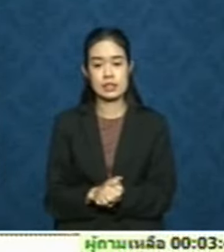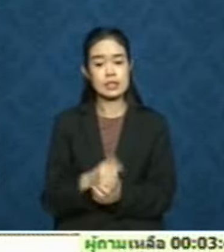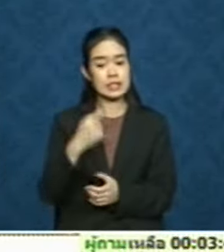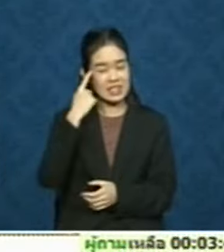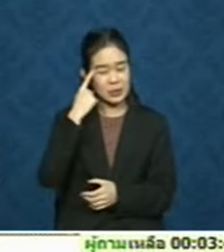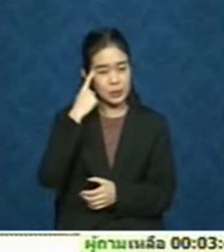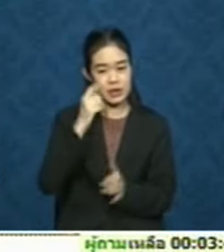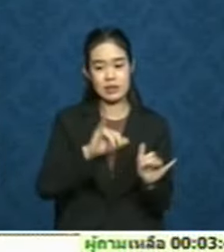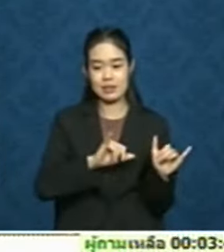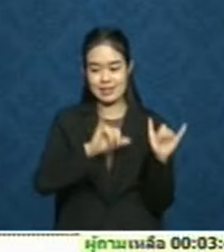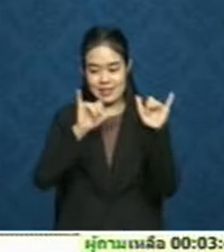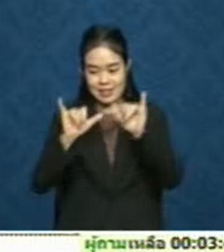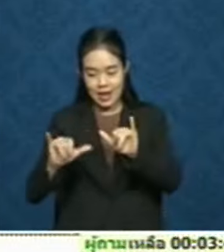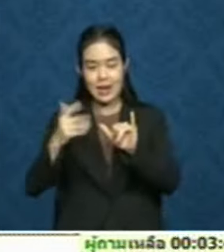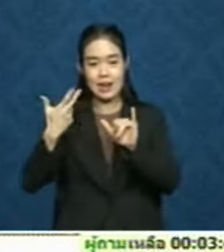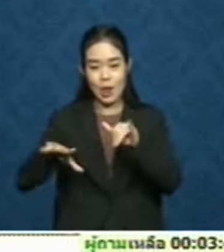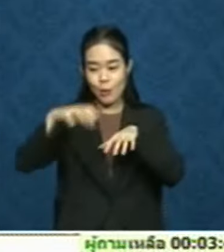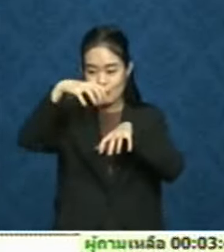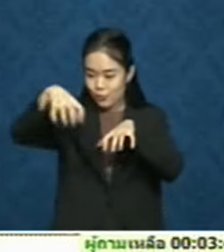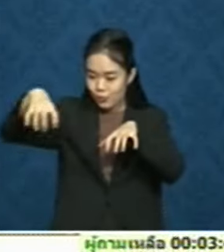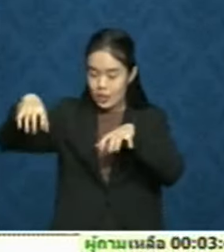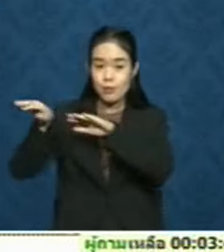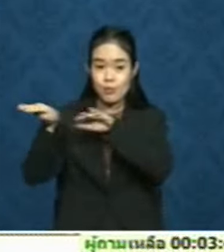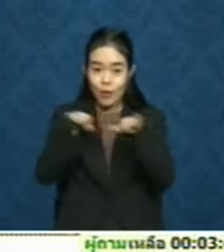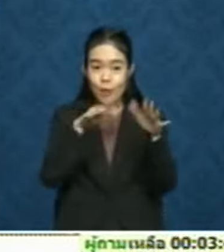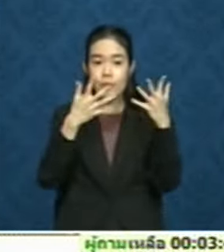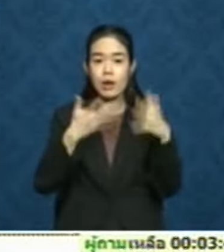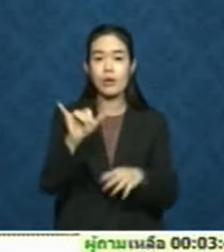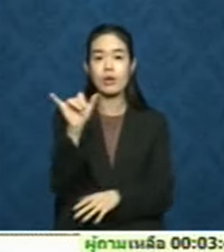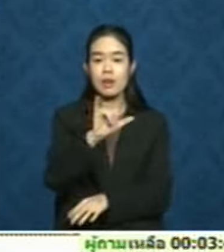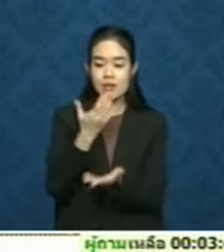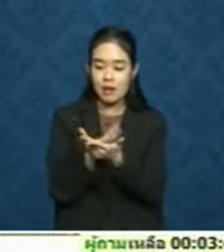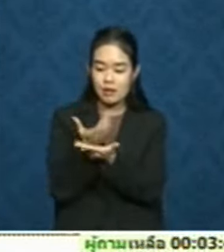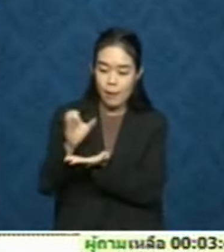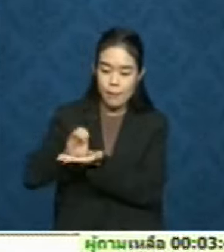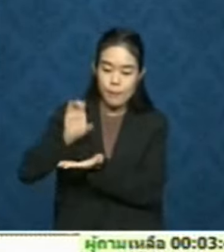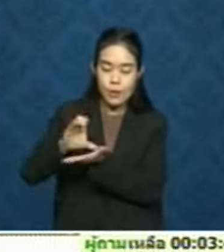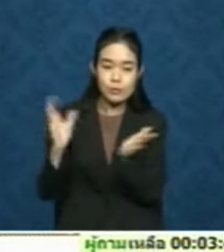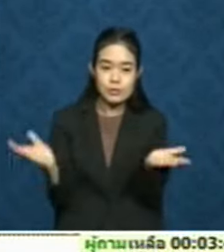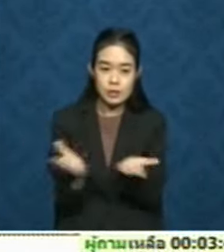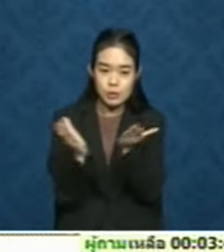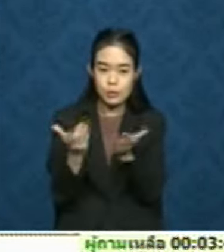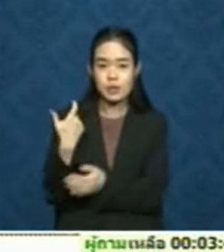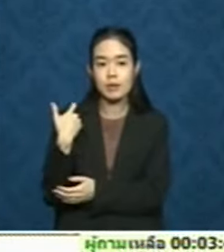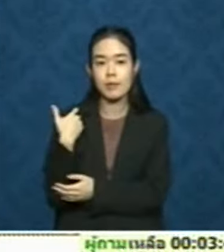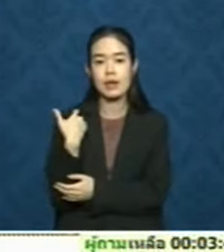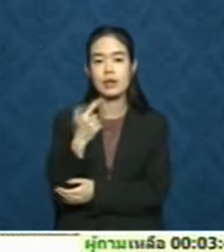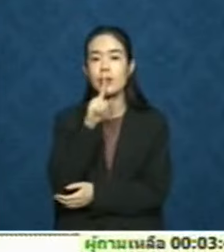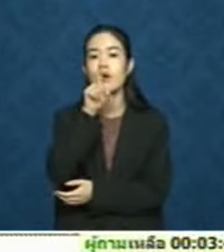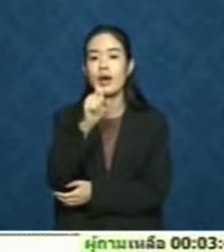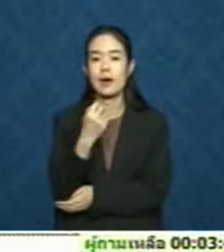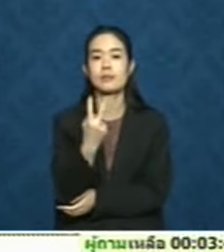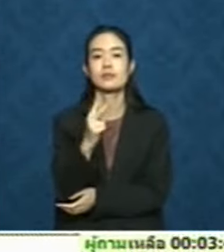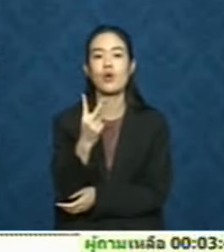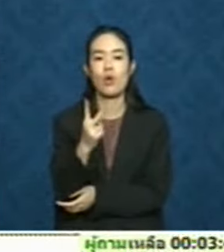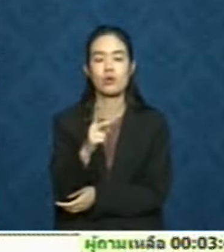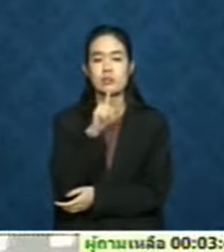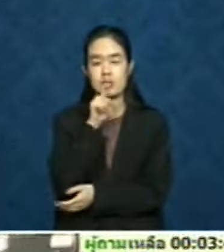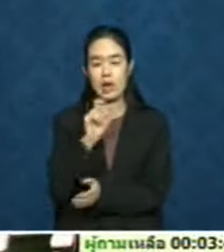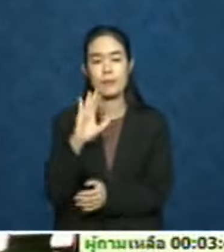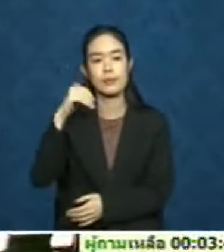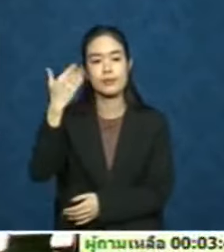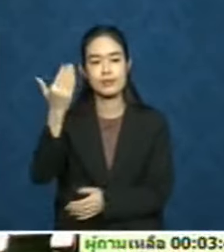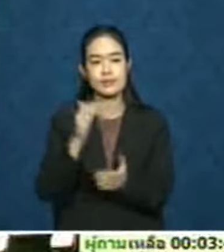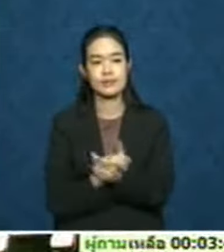วหรือไม่งบประมาณได้เตรียมไว้หรือไม่กราบเรียนถามสองคำถามแค่นี้ก่อนครับขอบพระคุณครับ ครับขอบคุณครับ